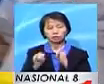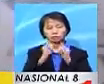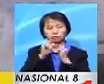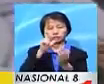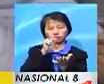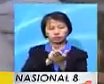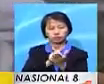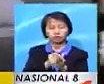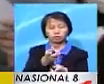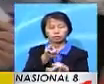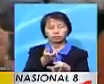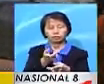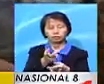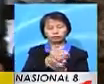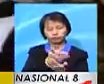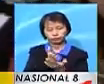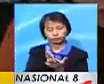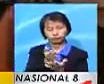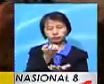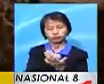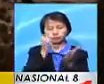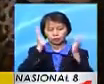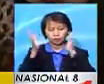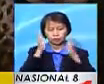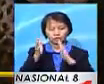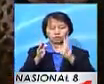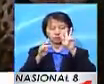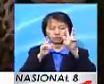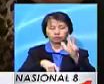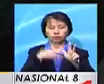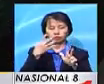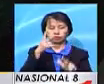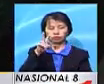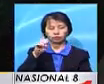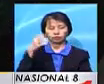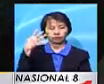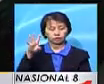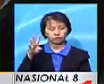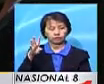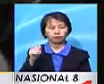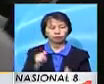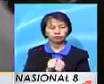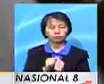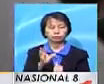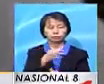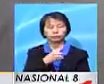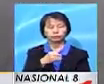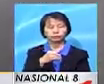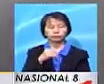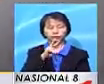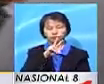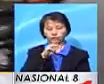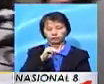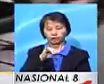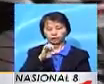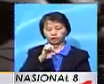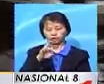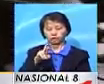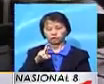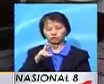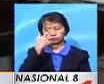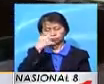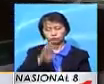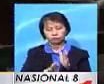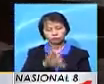media laporan tinjauan ekonomi Malaysia bagi suku ketiga 2016. Dalam pada itu, MIER mengekalkan